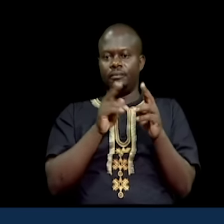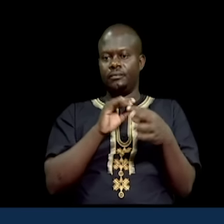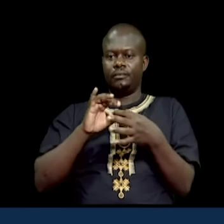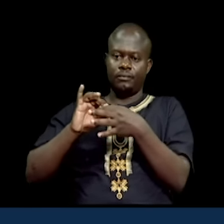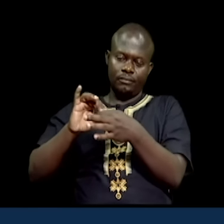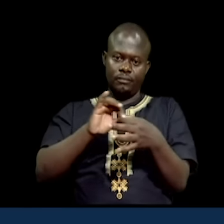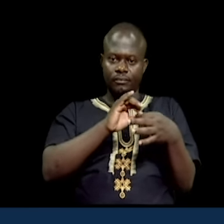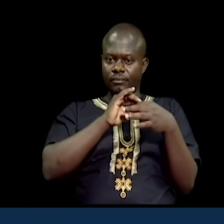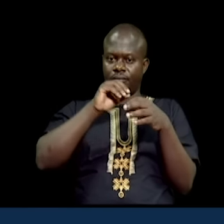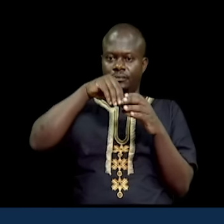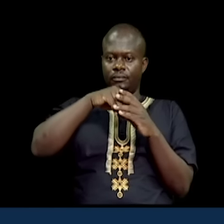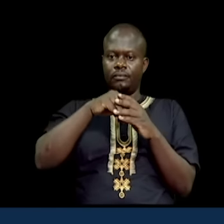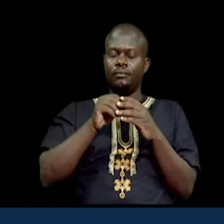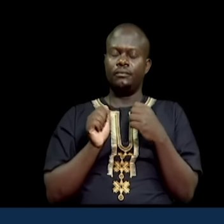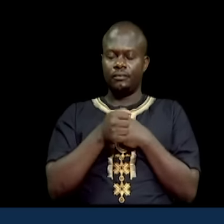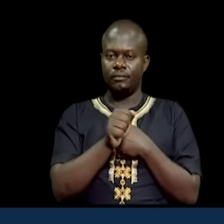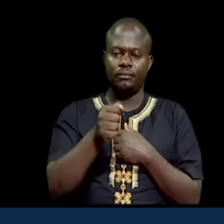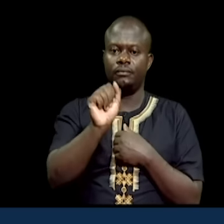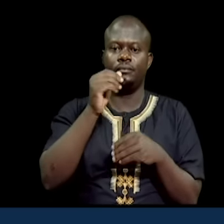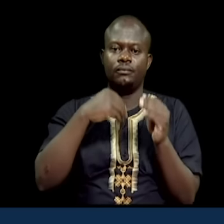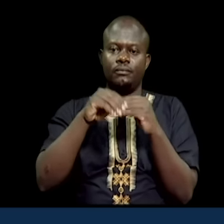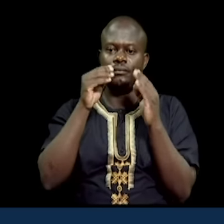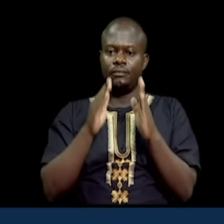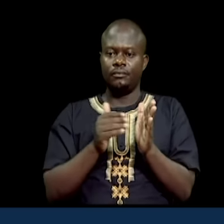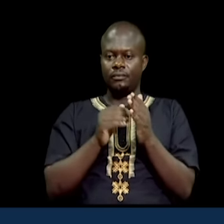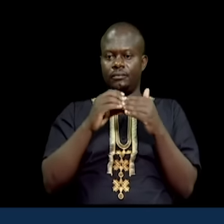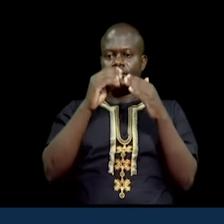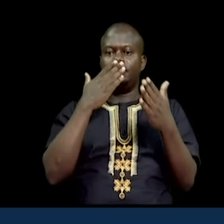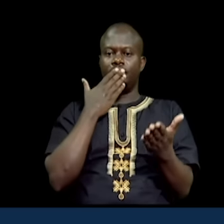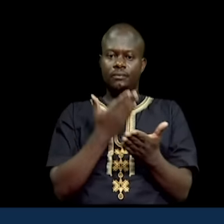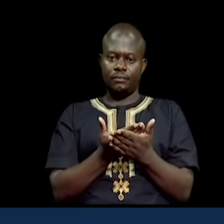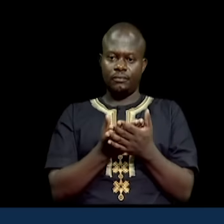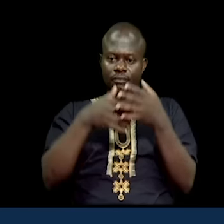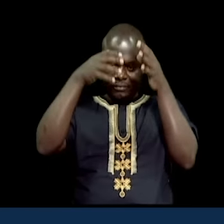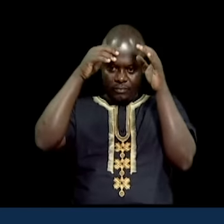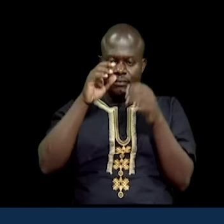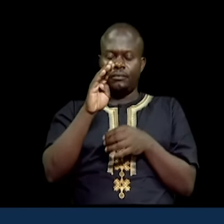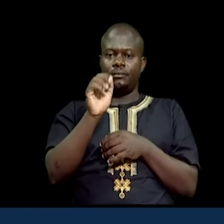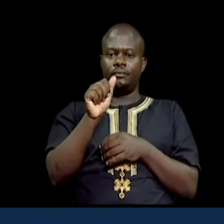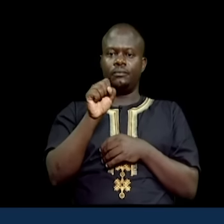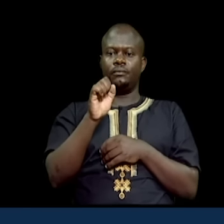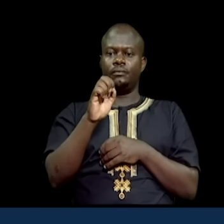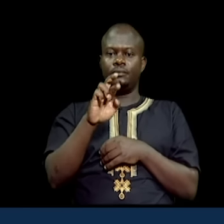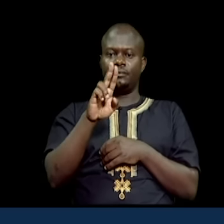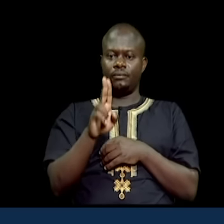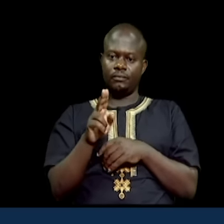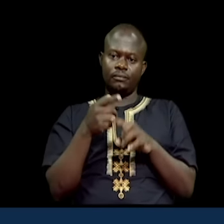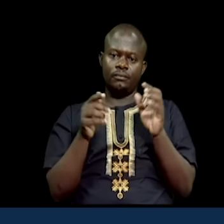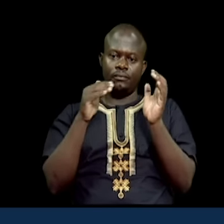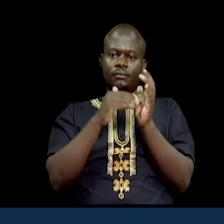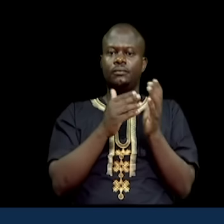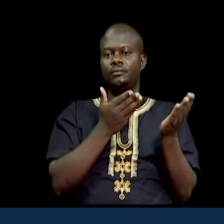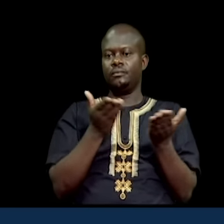bifatanyamo zirimo ubukerarugendo, ubucuruzi n'imiyoborere. Perezida Bassirou Diomaye Faye kandi